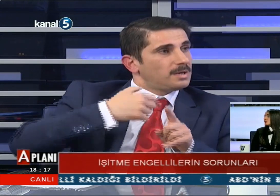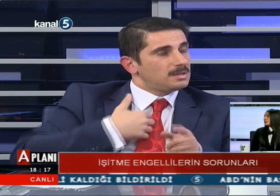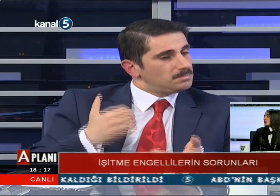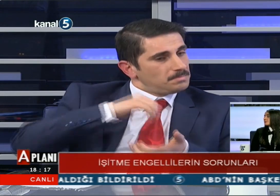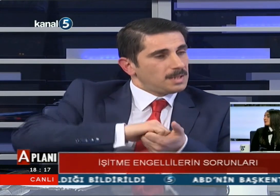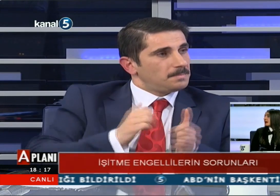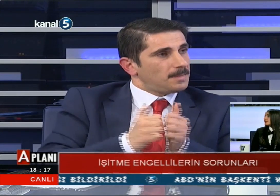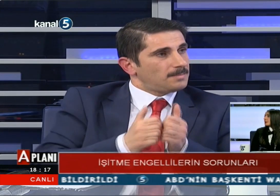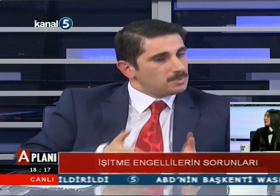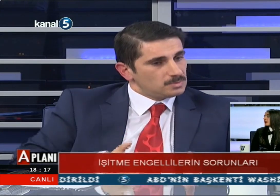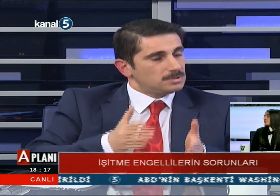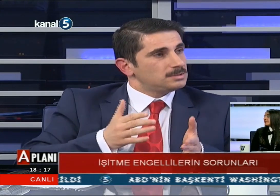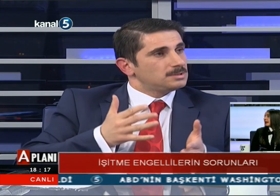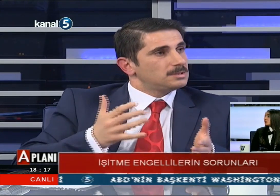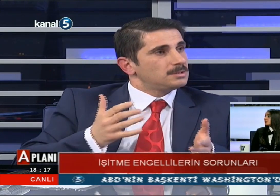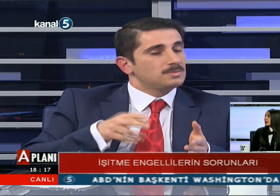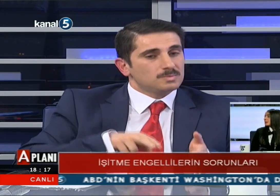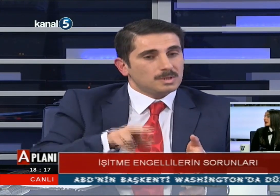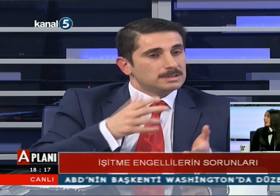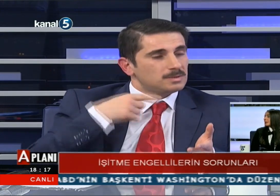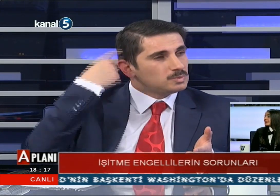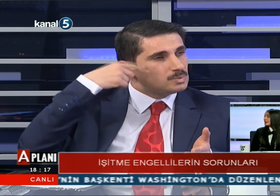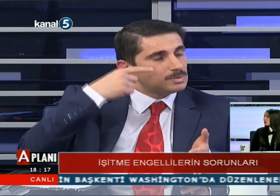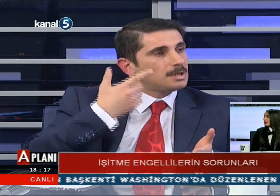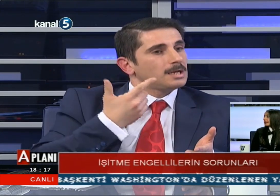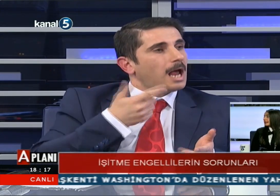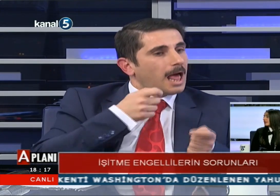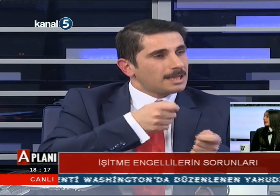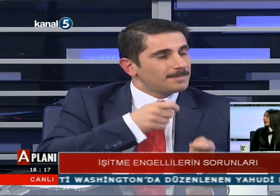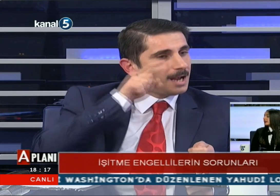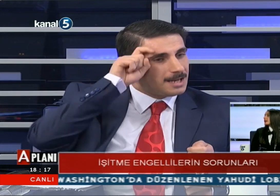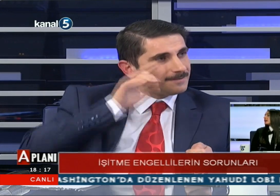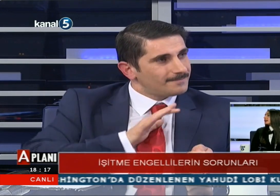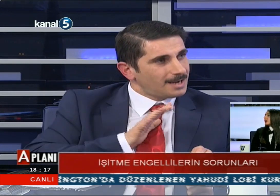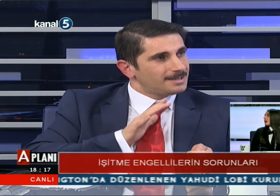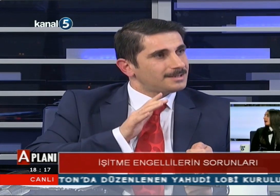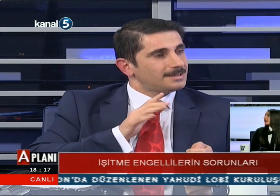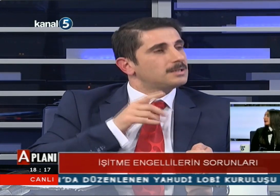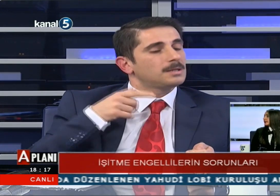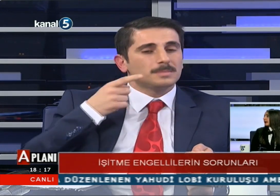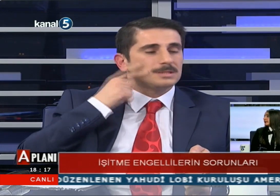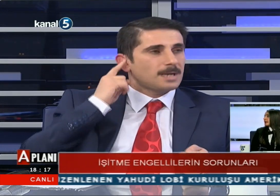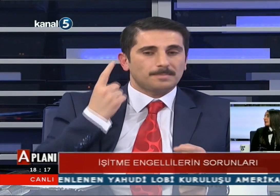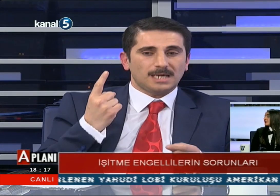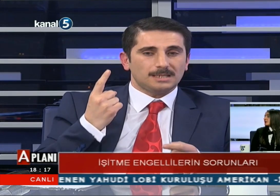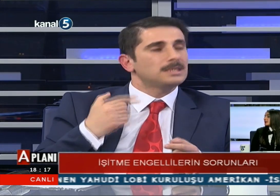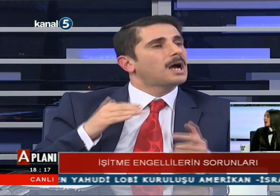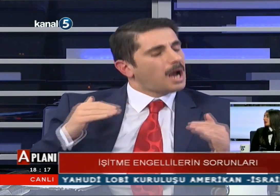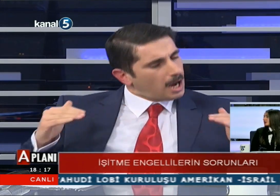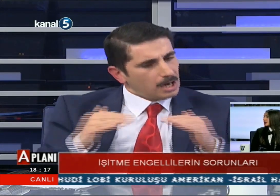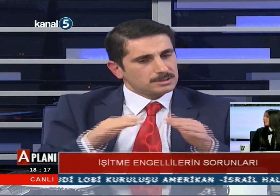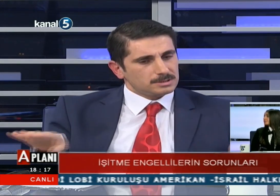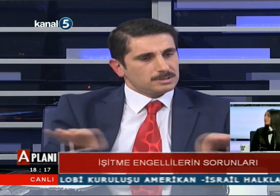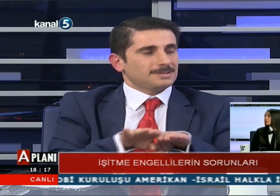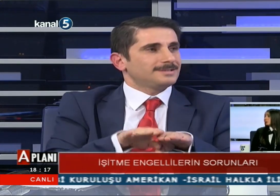büyük değişimler yaptılar. Bizler de onlarla beraber birlik olarak el ele vererek daha iyi yerlere gelmeyi